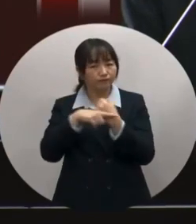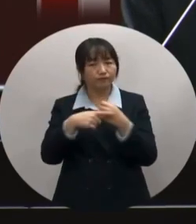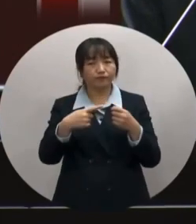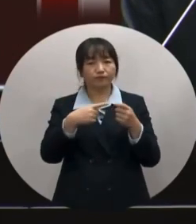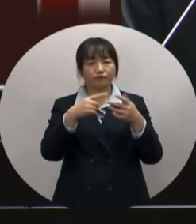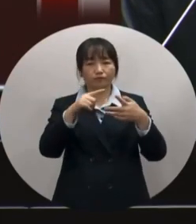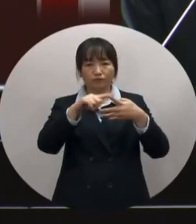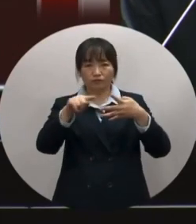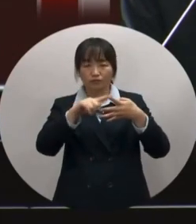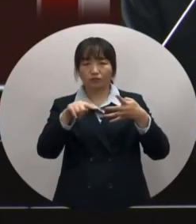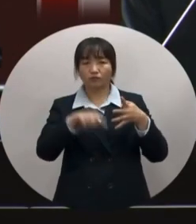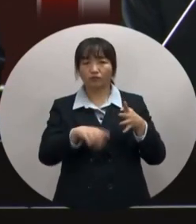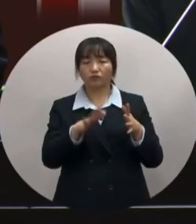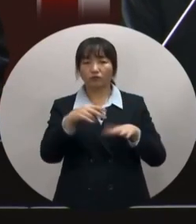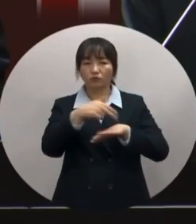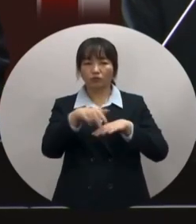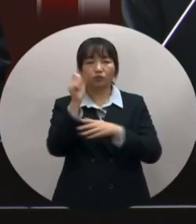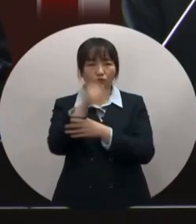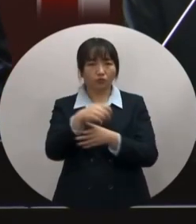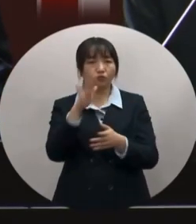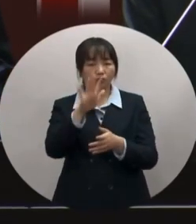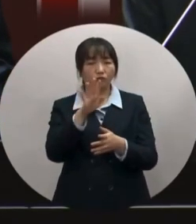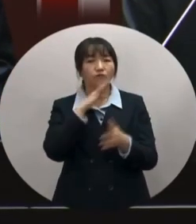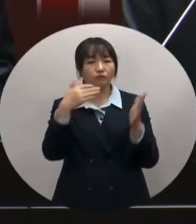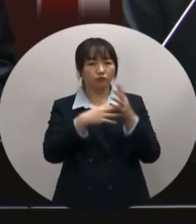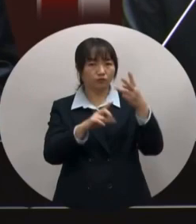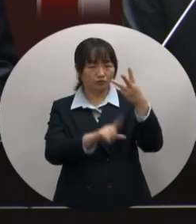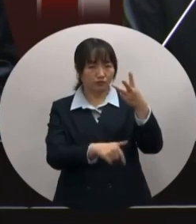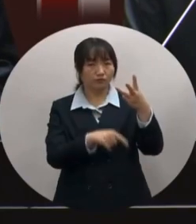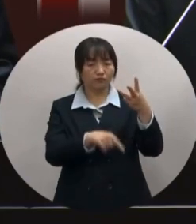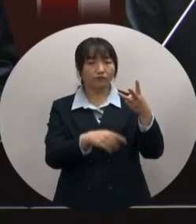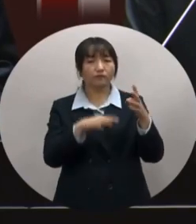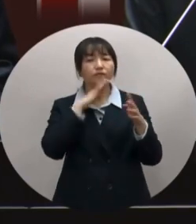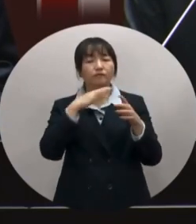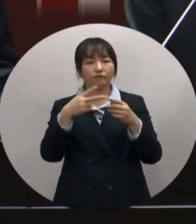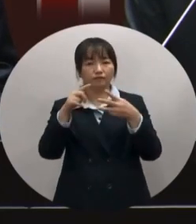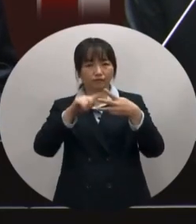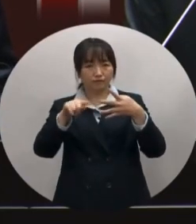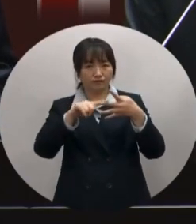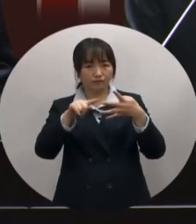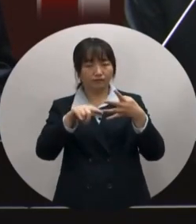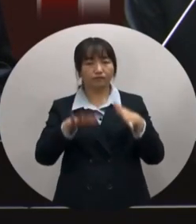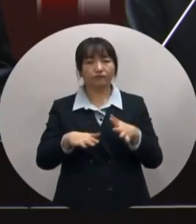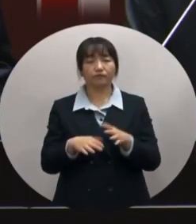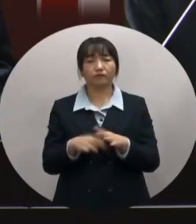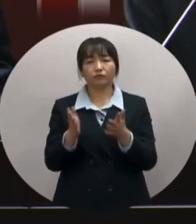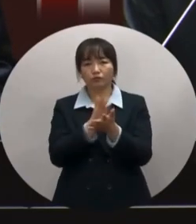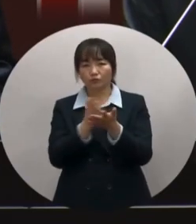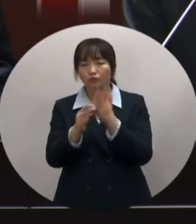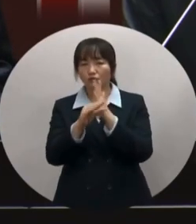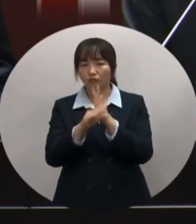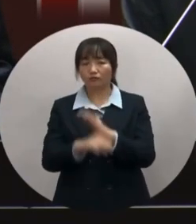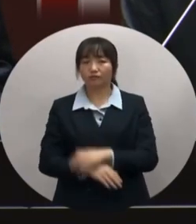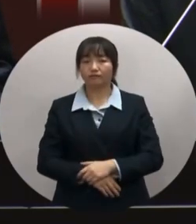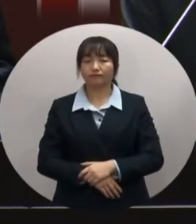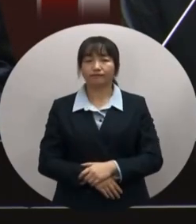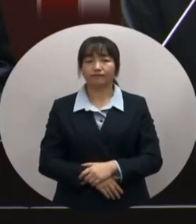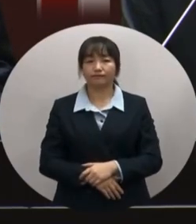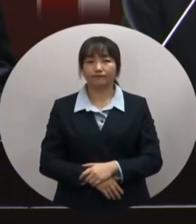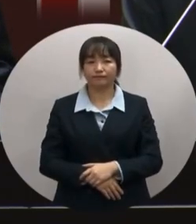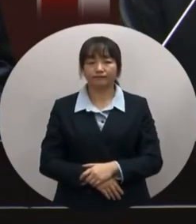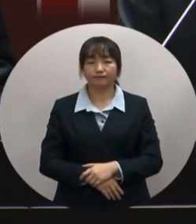季原則上已經有同意啦就到三月那現在第二季這評估中敬佩夠不夠啊